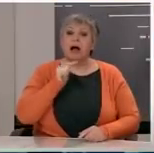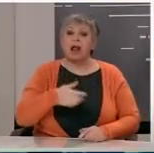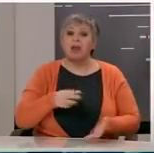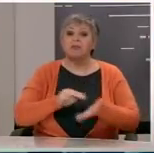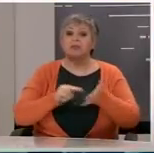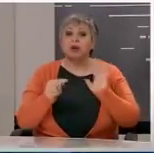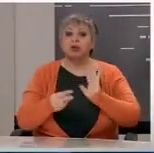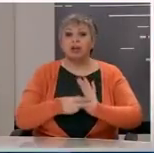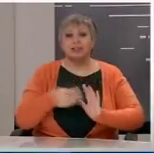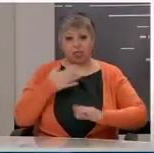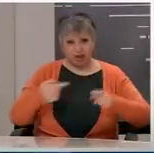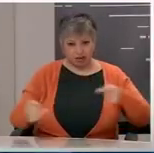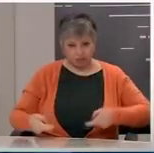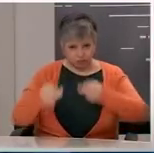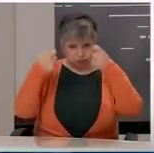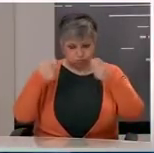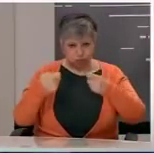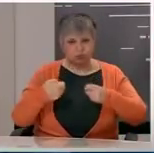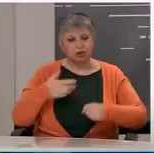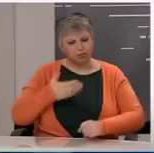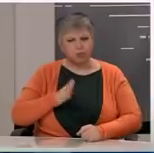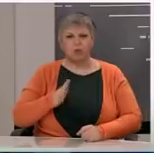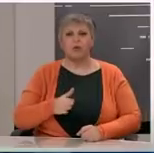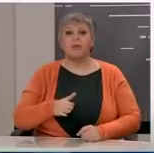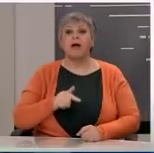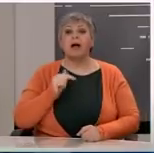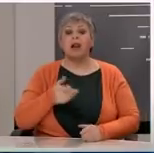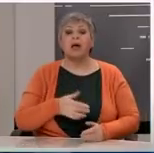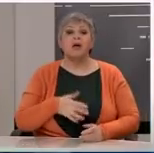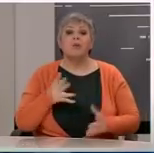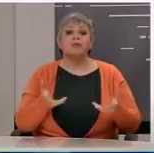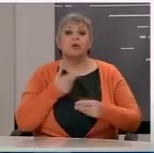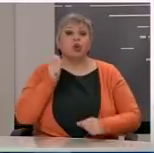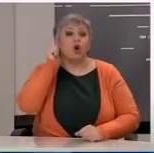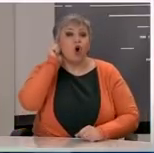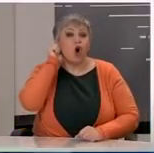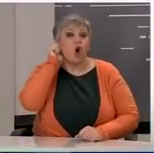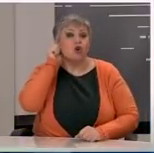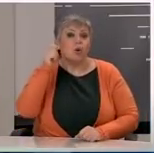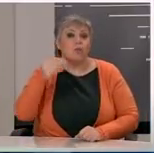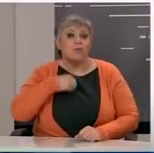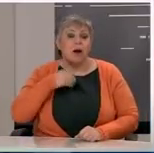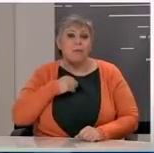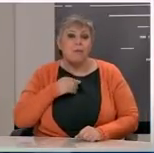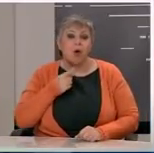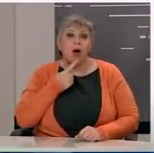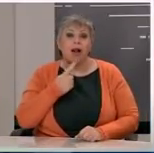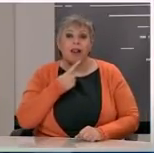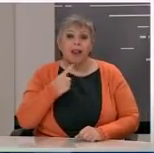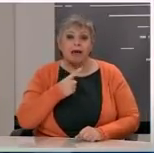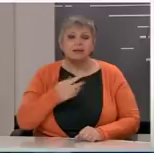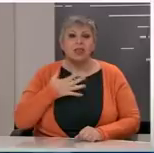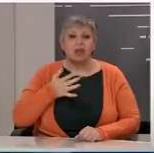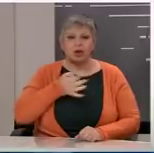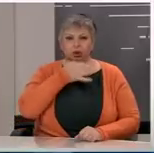μου. Γιατί το πρόσωπό μου, το δικό μου είναι κρυστάλλινο. Όταν λέω